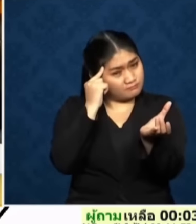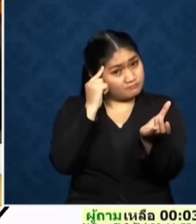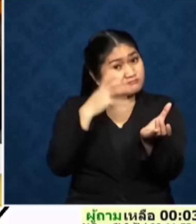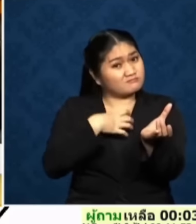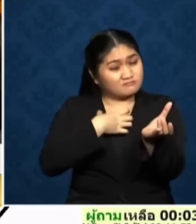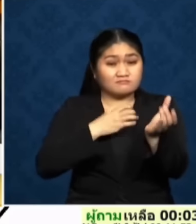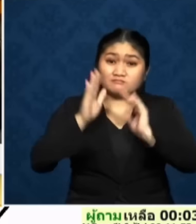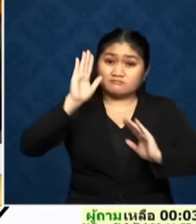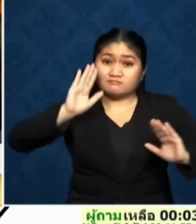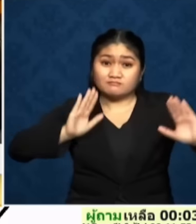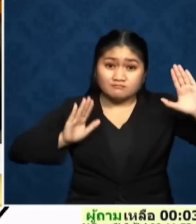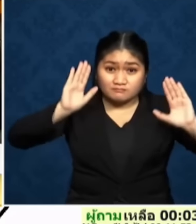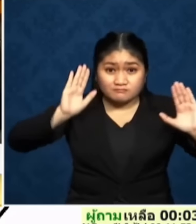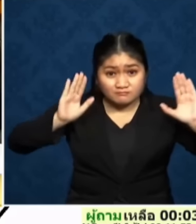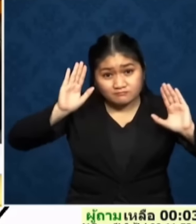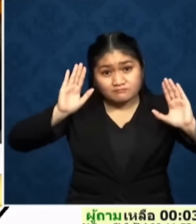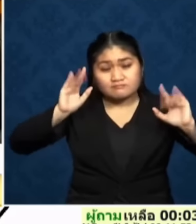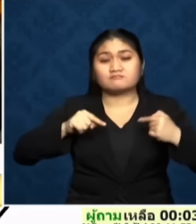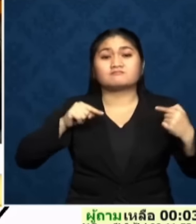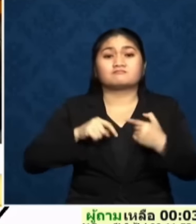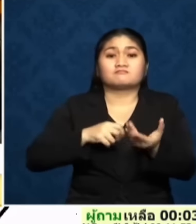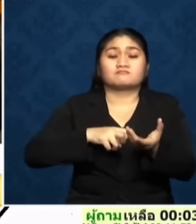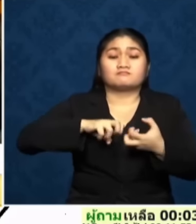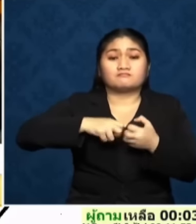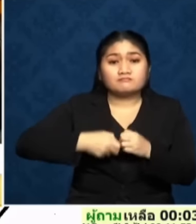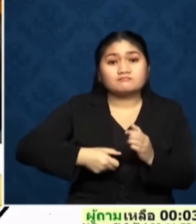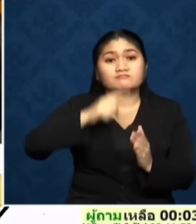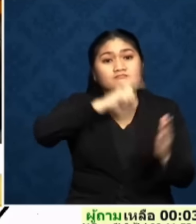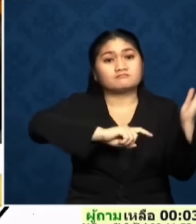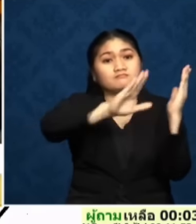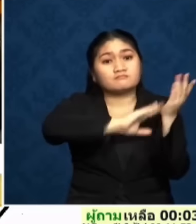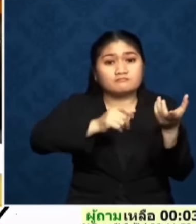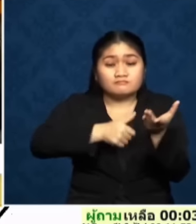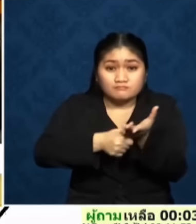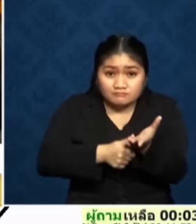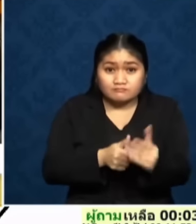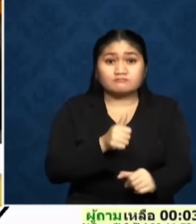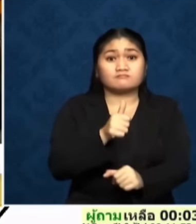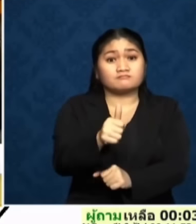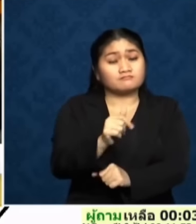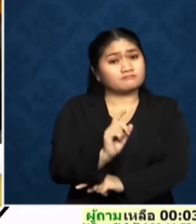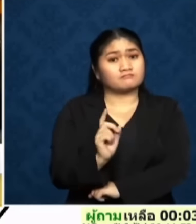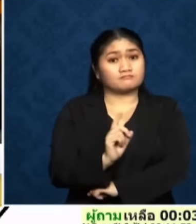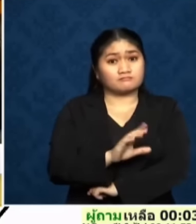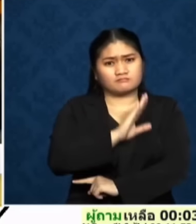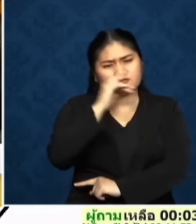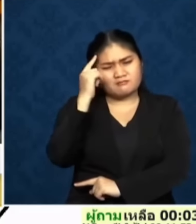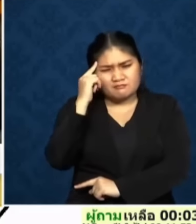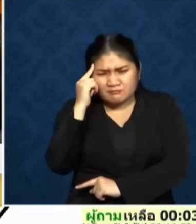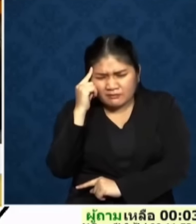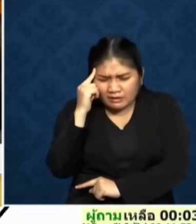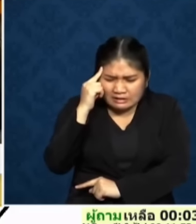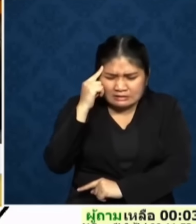ขึ้นและให้มันสามารถแก้ไขปัญหาของประเทศได้มากขึ้นเนี่ยถ้าเราไม่ไปกังวลอยู่กับ